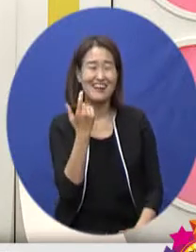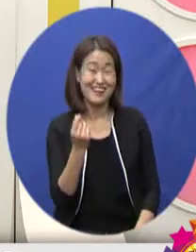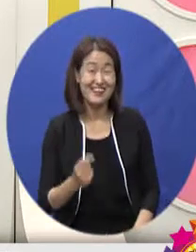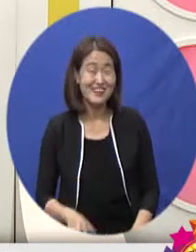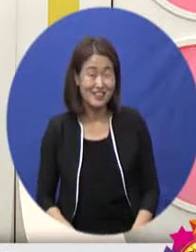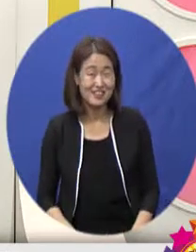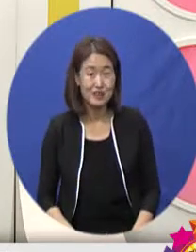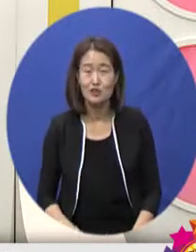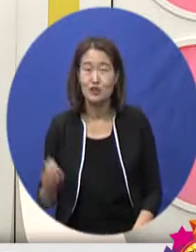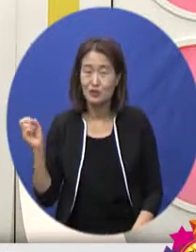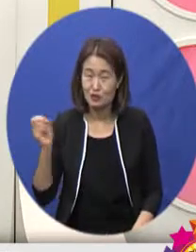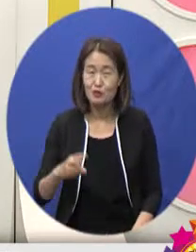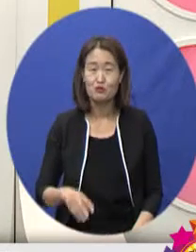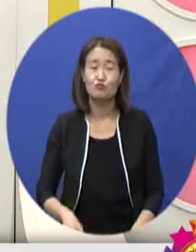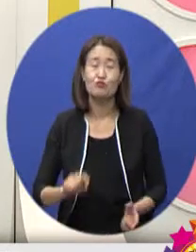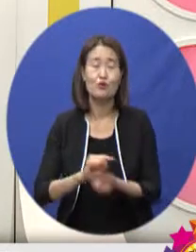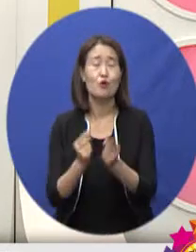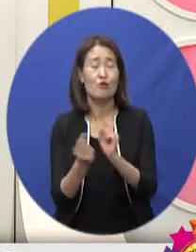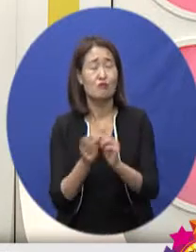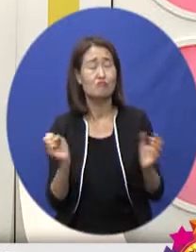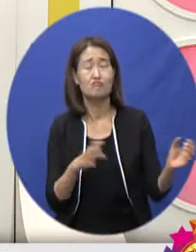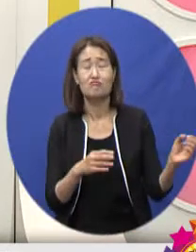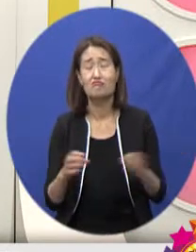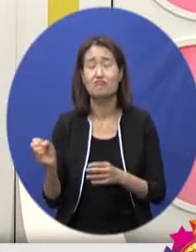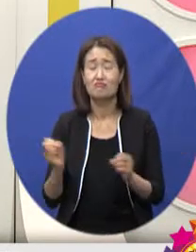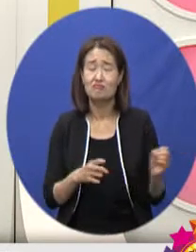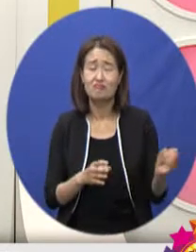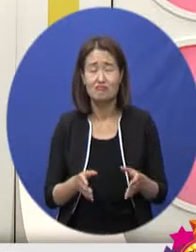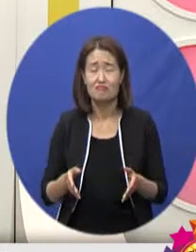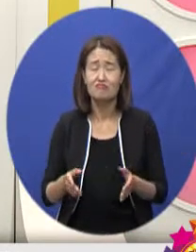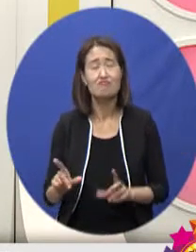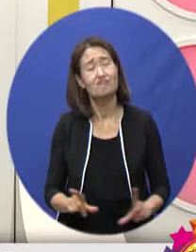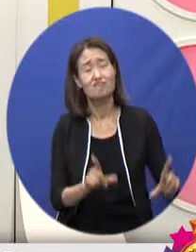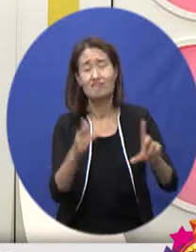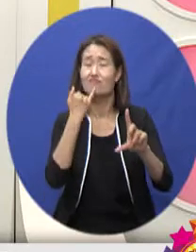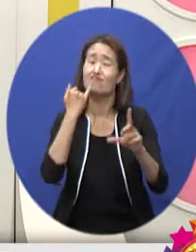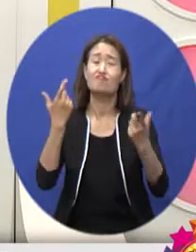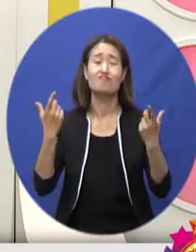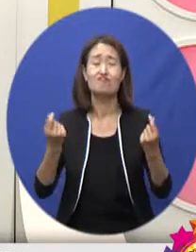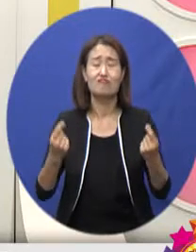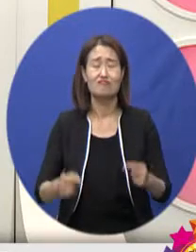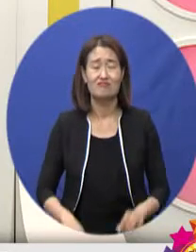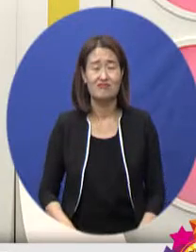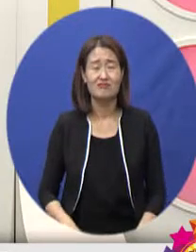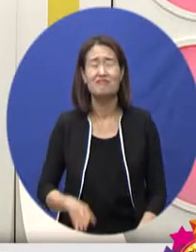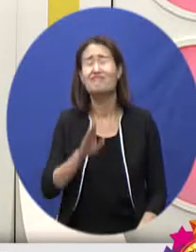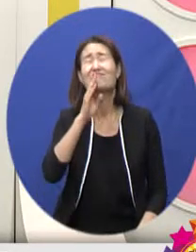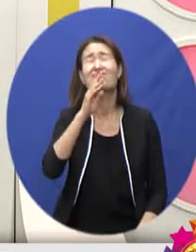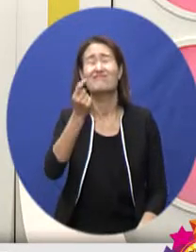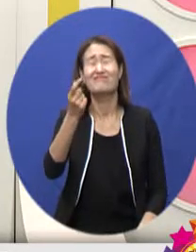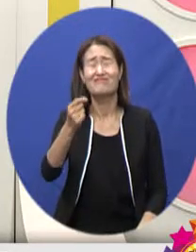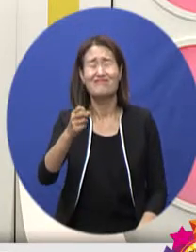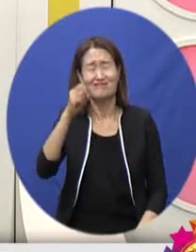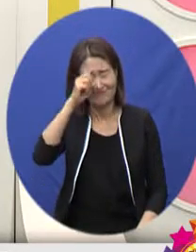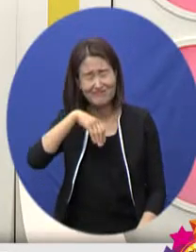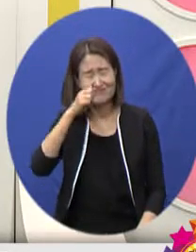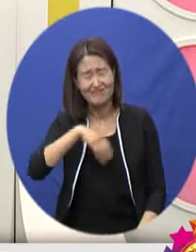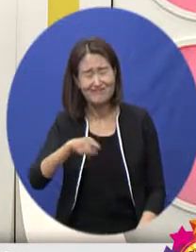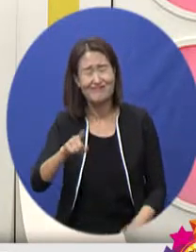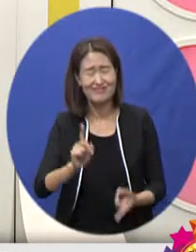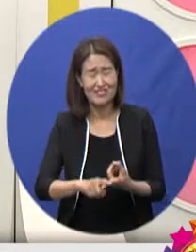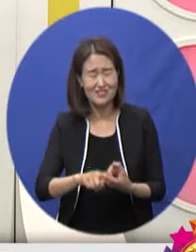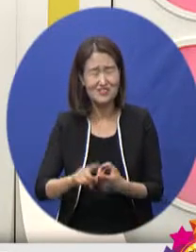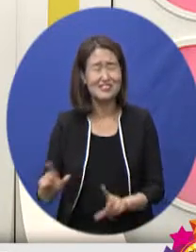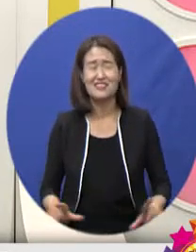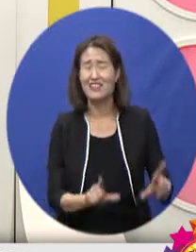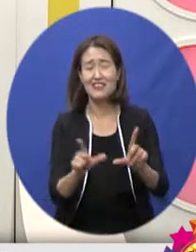네, 그러면서 이렇게 또 얘기도 나누시면서 그럼 지내면 좋잖아요. 그렇죠. 고로에서 사는 거지. 맞아요. 네. 아니, 그